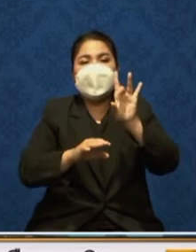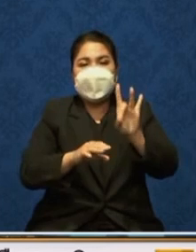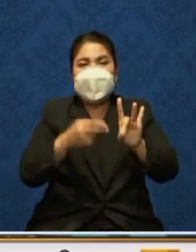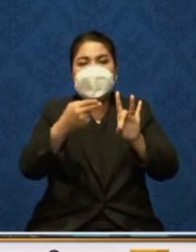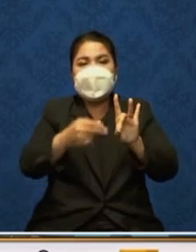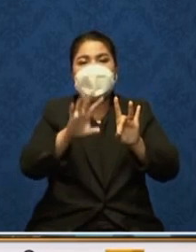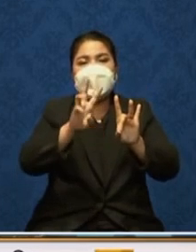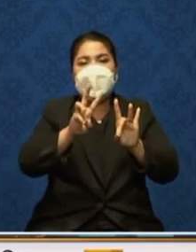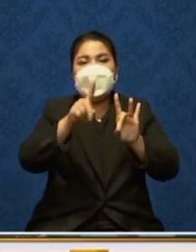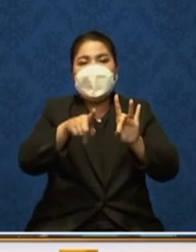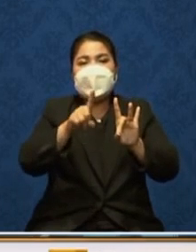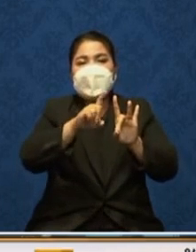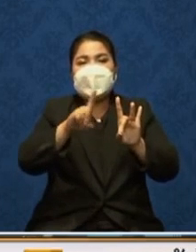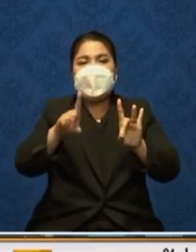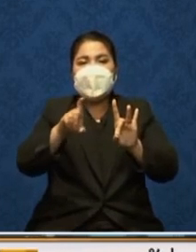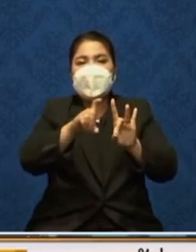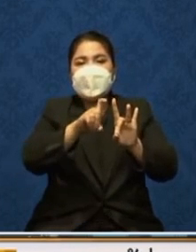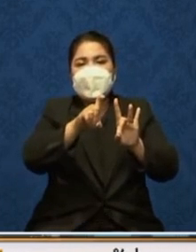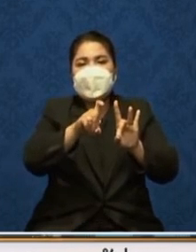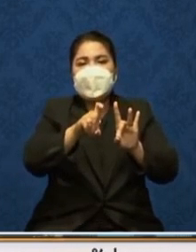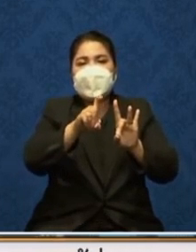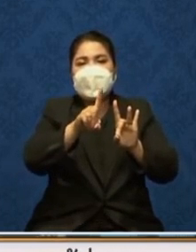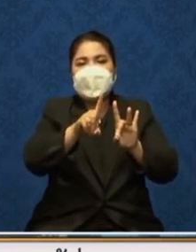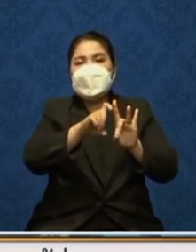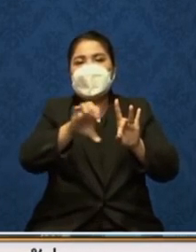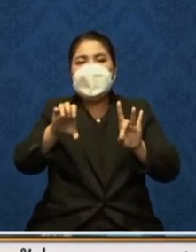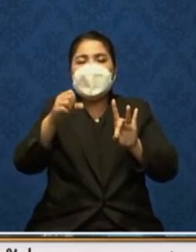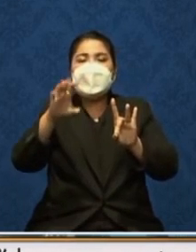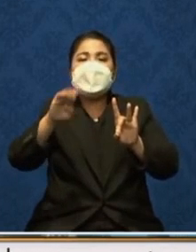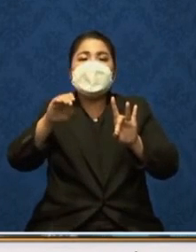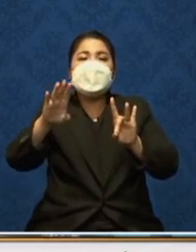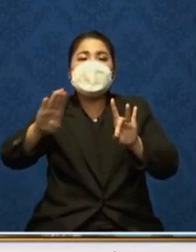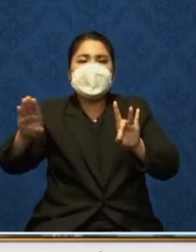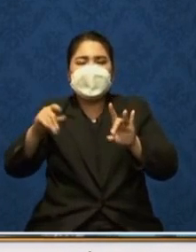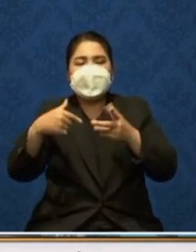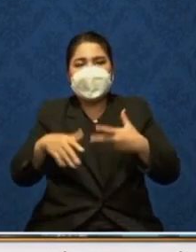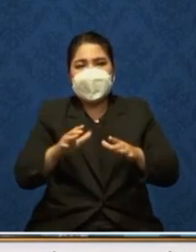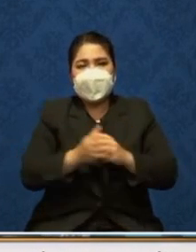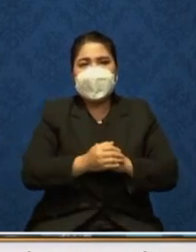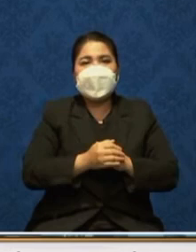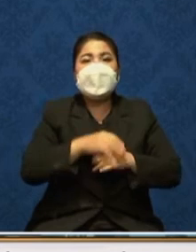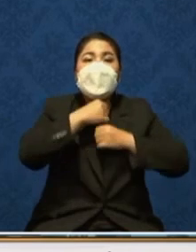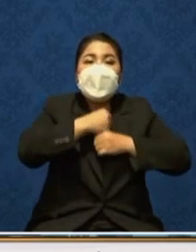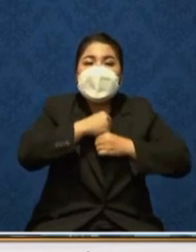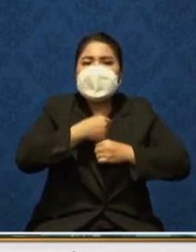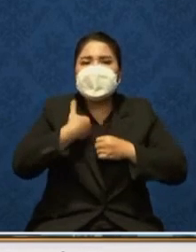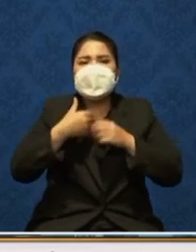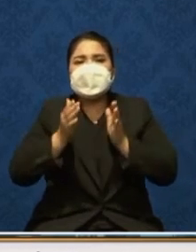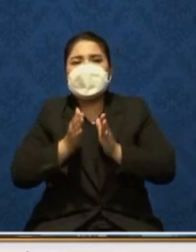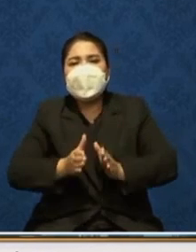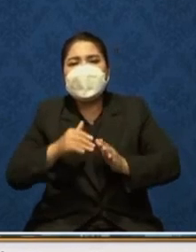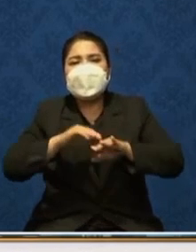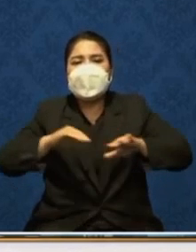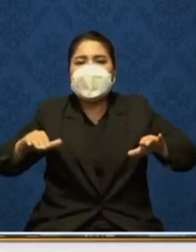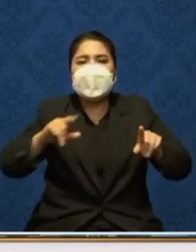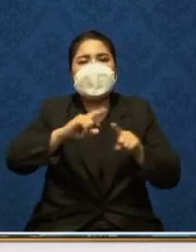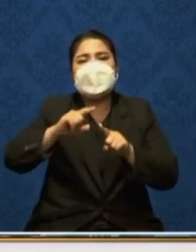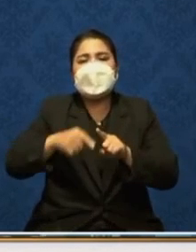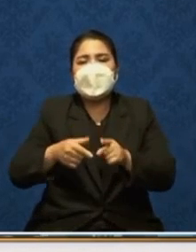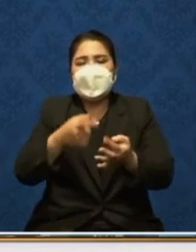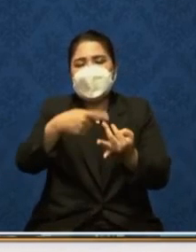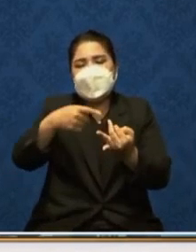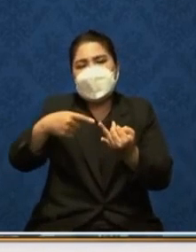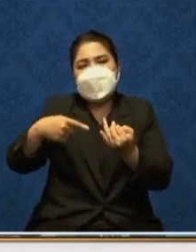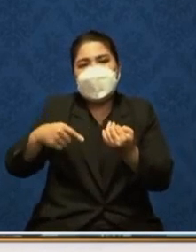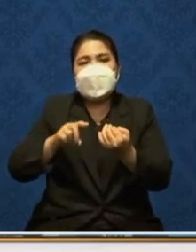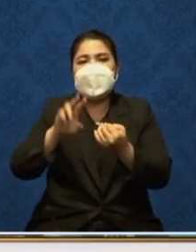140 บาทนี่คอนับรวมลเด็กเล็แดงนะหรอวาผู้อาวุโสสูงไเลยต่ๆนัรมไปหมด 66 ลานคนยเฉลย